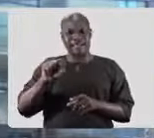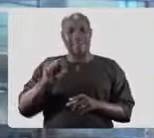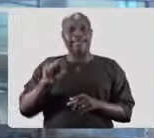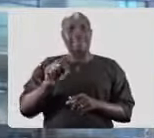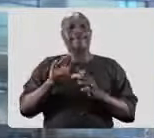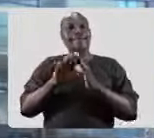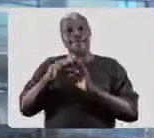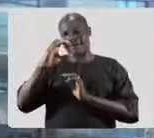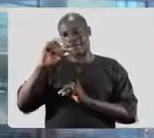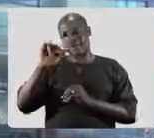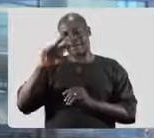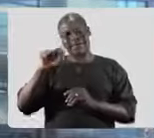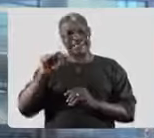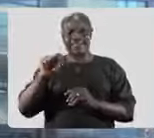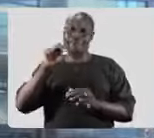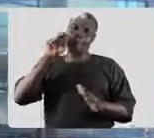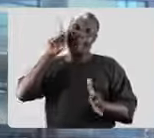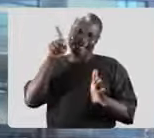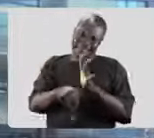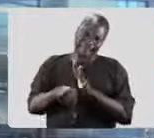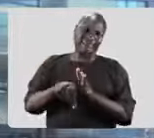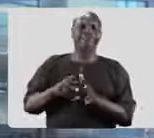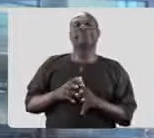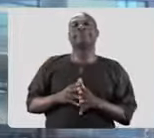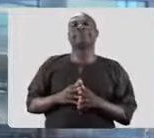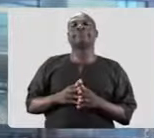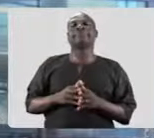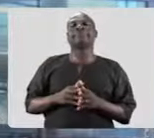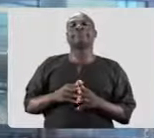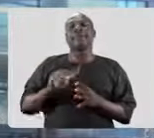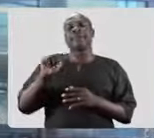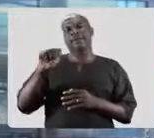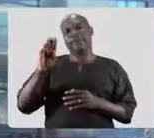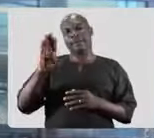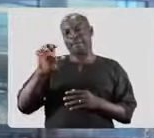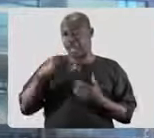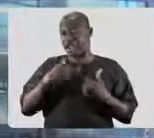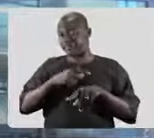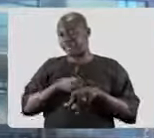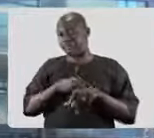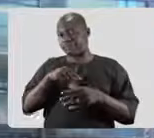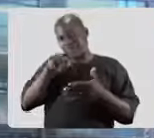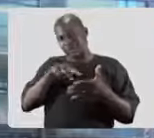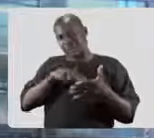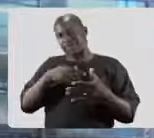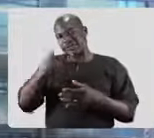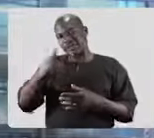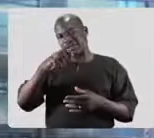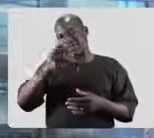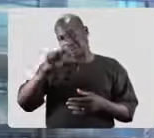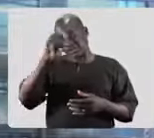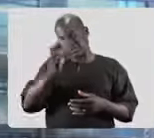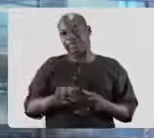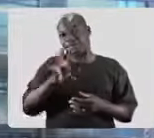ama Cain ekum ne nua Abel so nya daaje a kan Genesis engoma